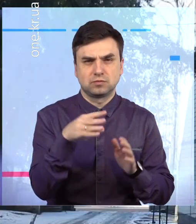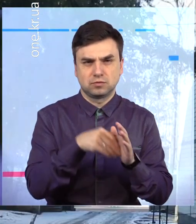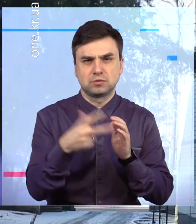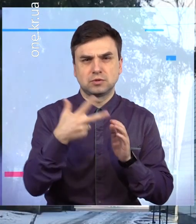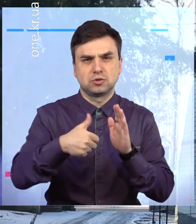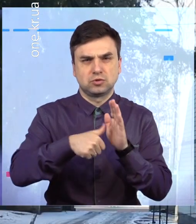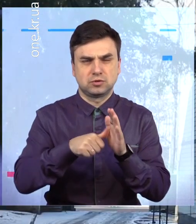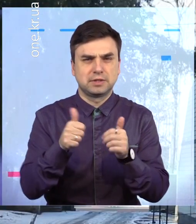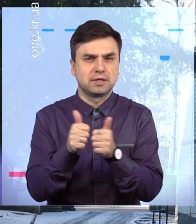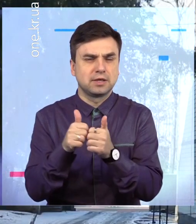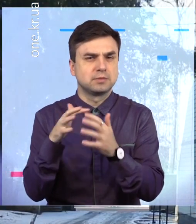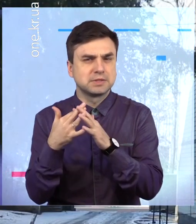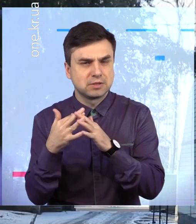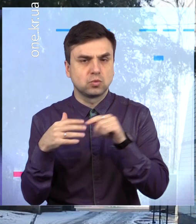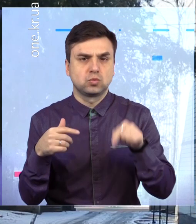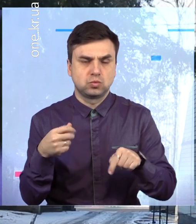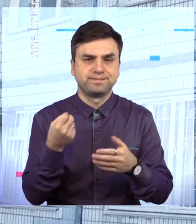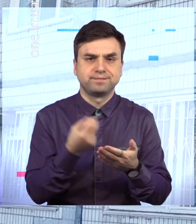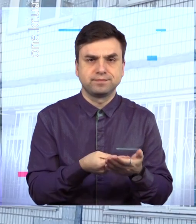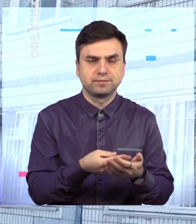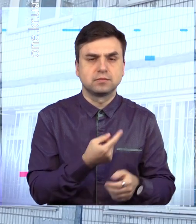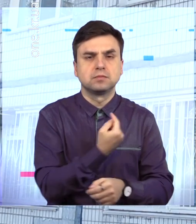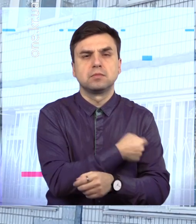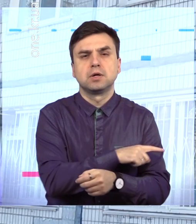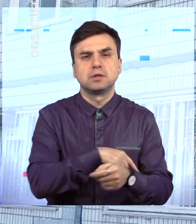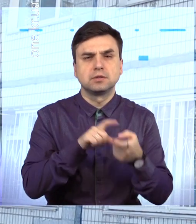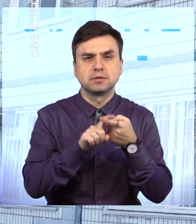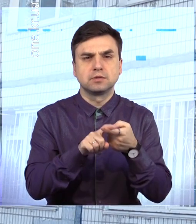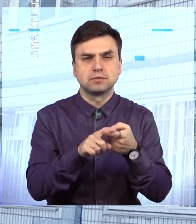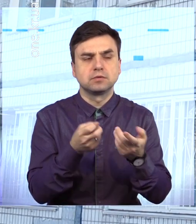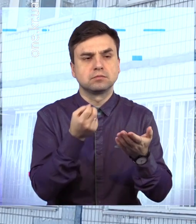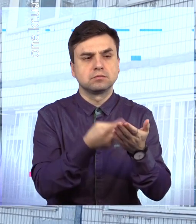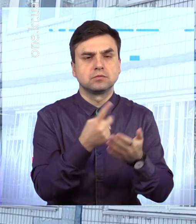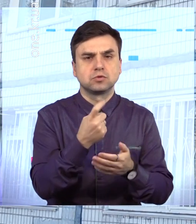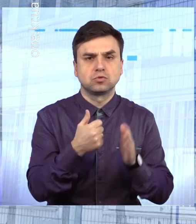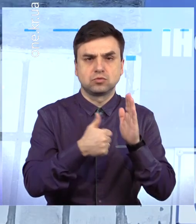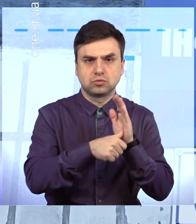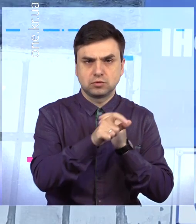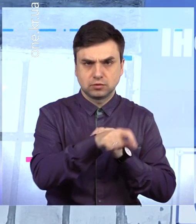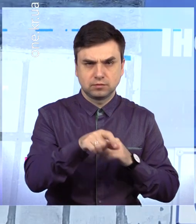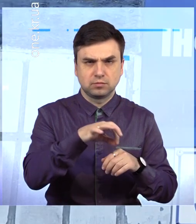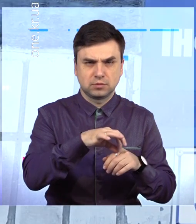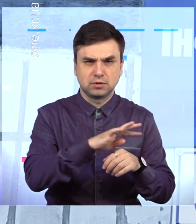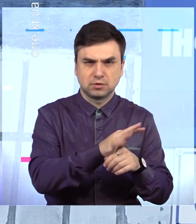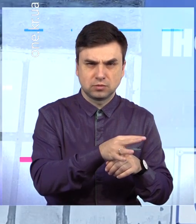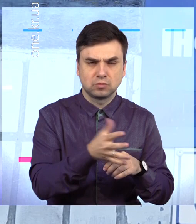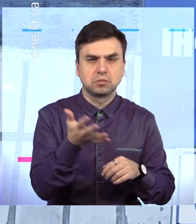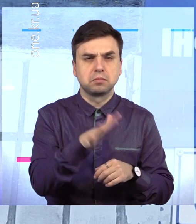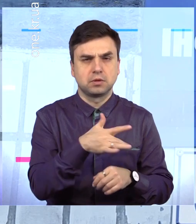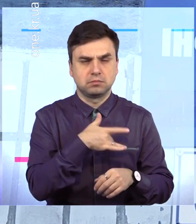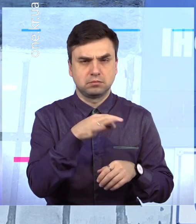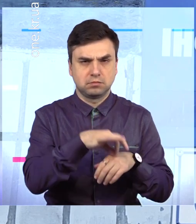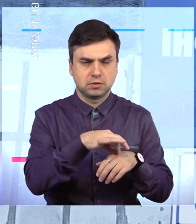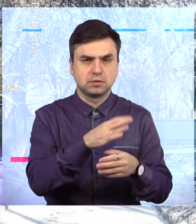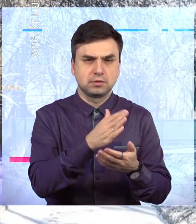прилеглих населених пунктів. У інфекційній лікарні з підтвердженим діагнозом ковід знаходиться 106 людей та 5 із підозрою. 71